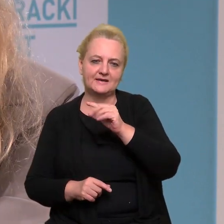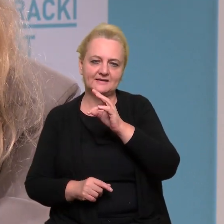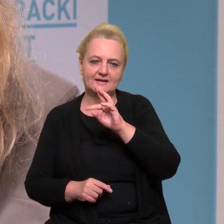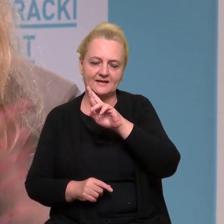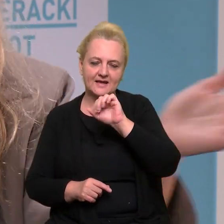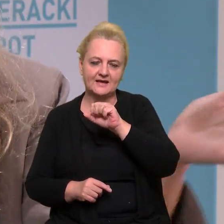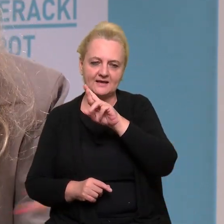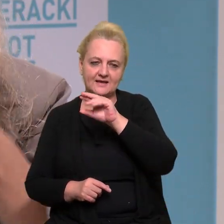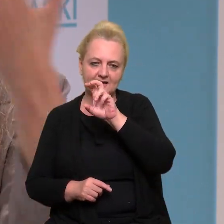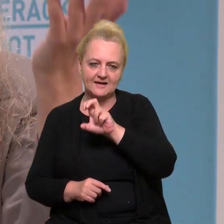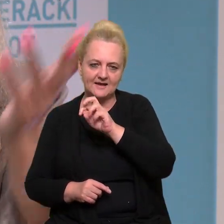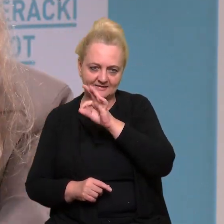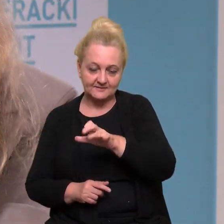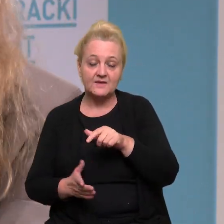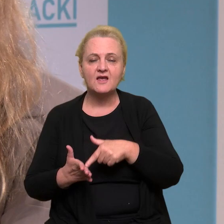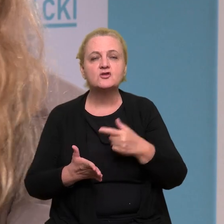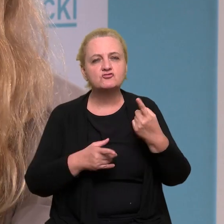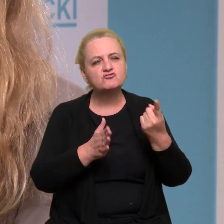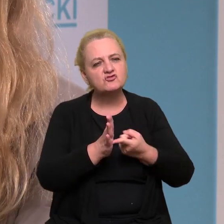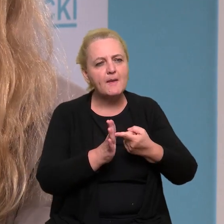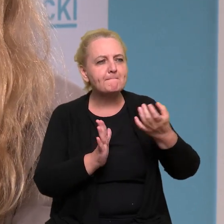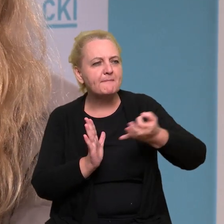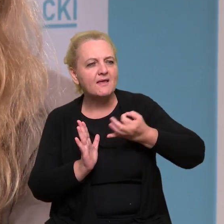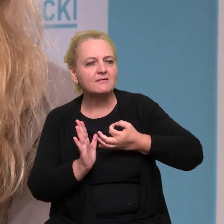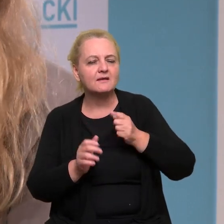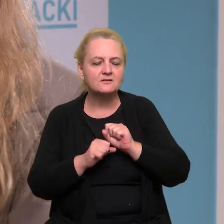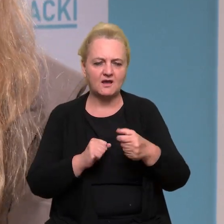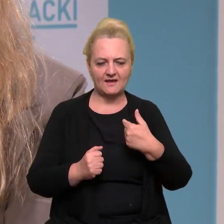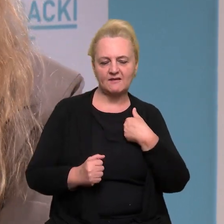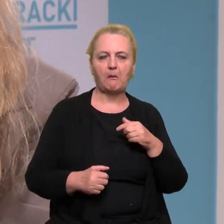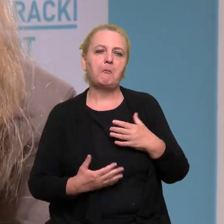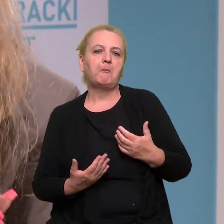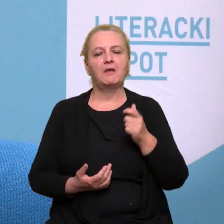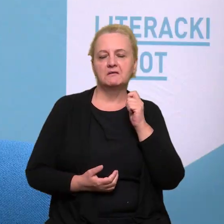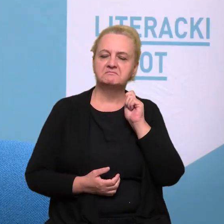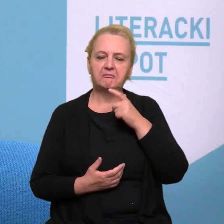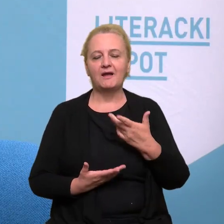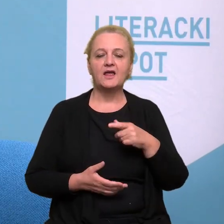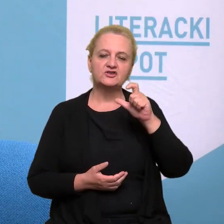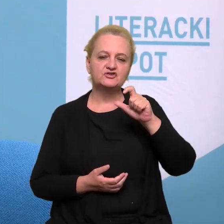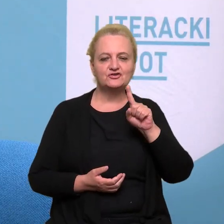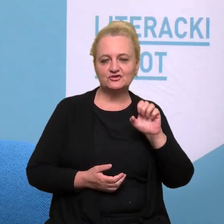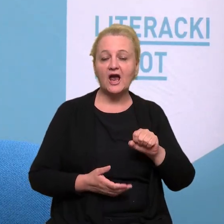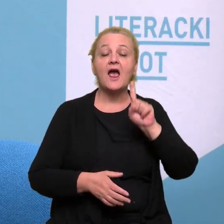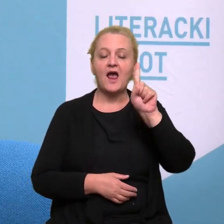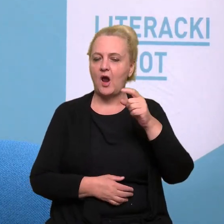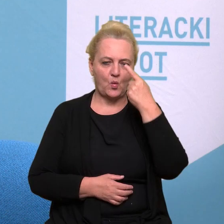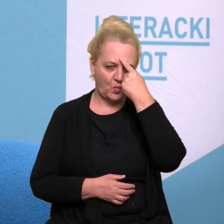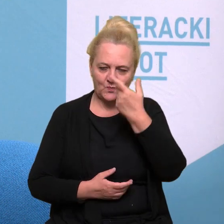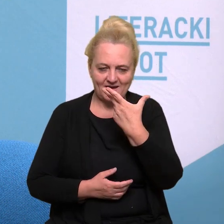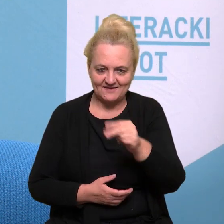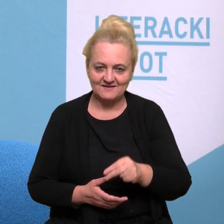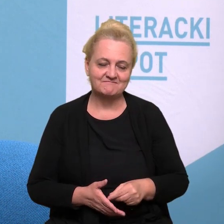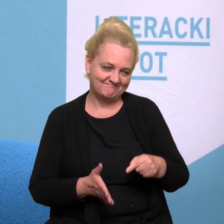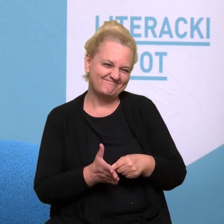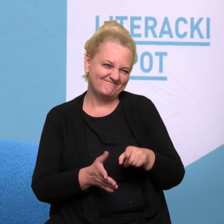często zadaje mi się pytania, jak to może być, że jestem taką cizią, a mimo to nie głupią. Więc to faktycznie